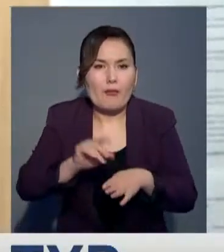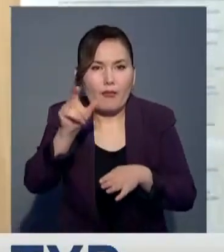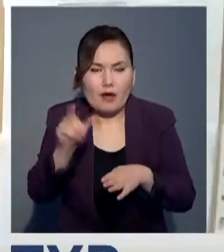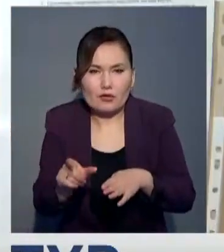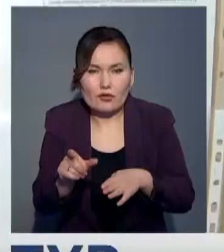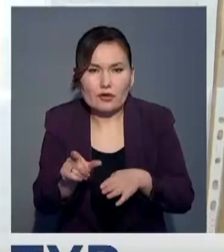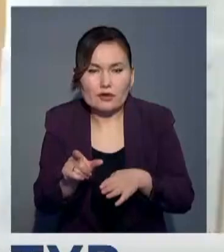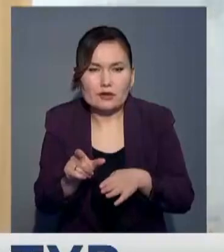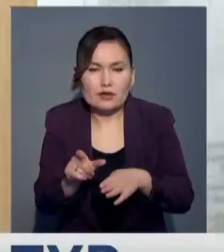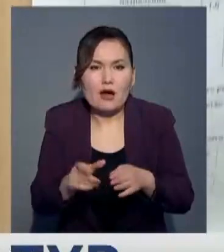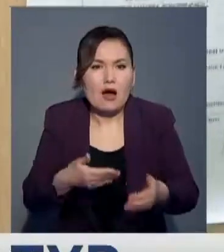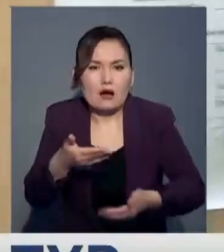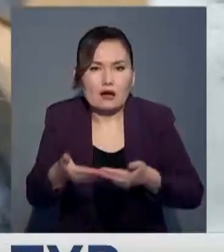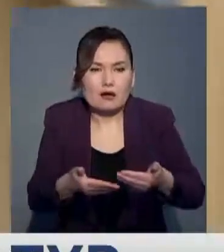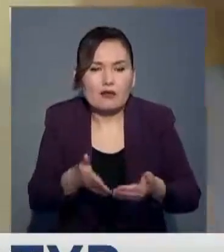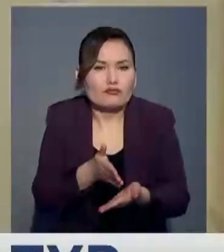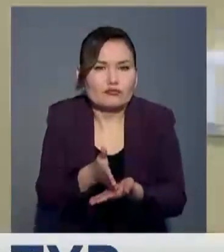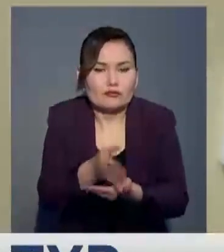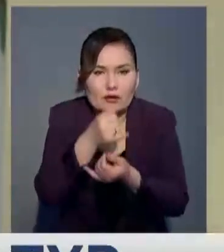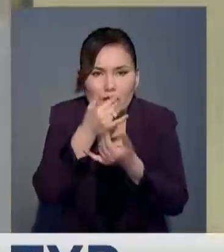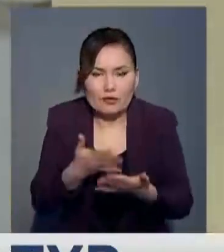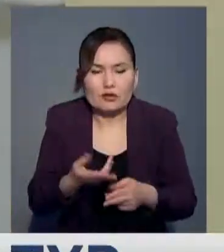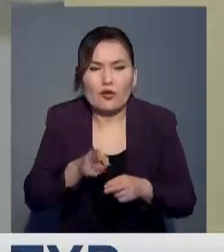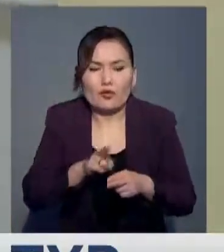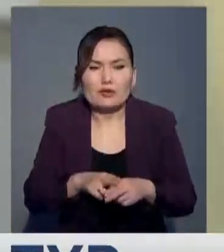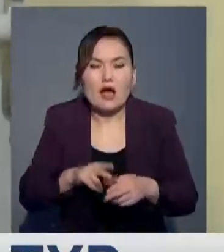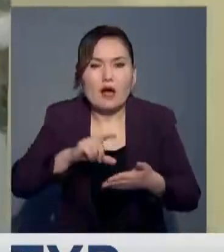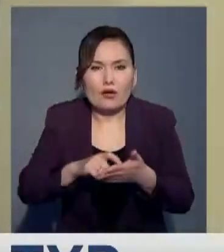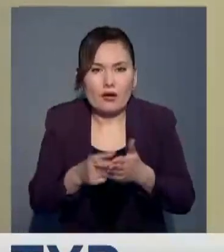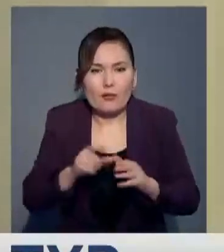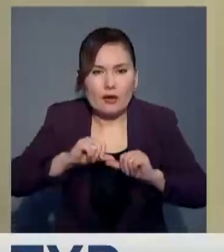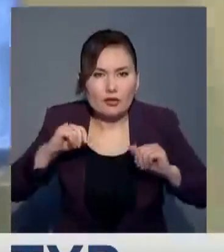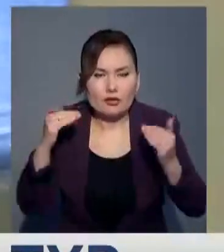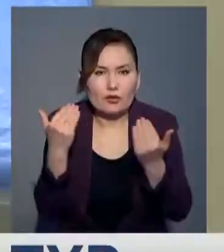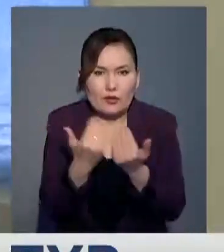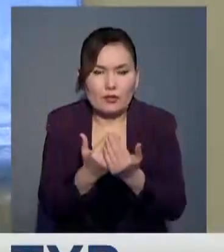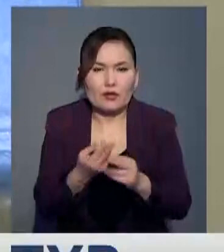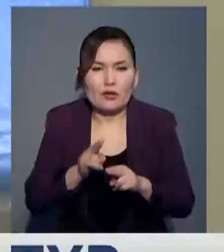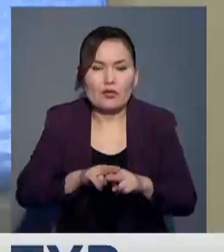дәрігер, инфекционист дәрігер, осы бөлмедегі адамдар барлығы мынау бірінші типтегі